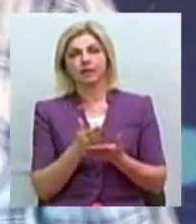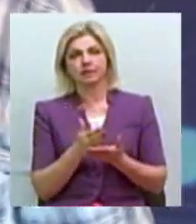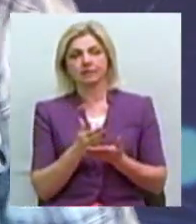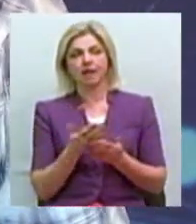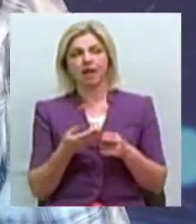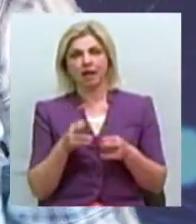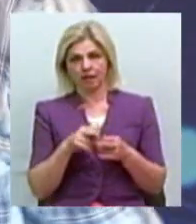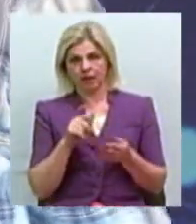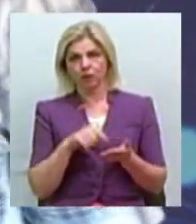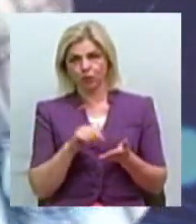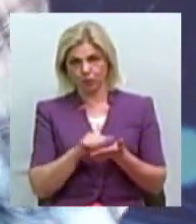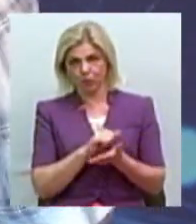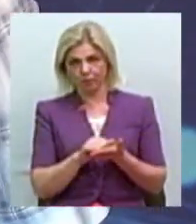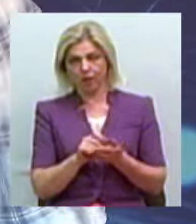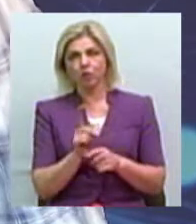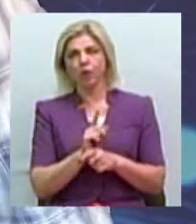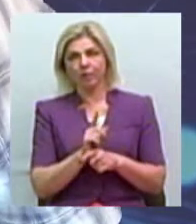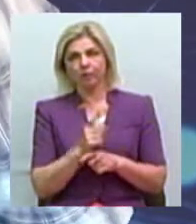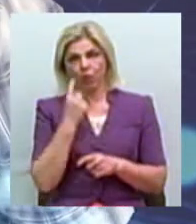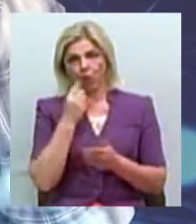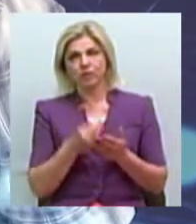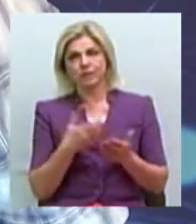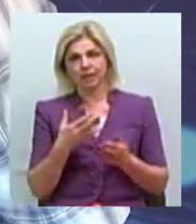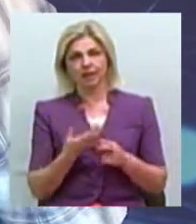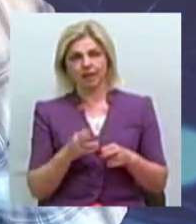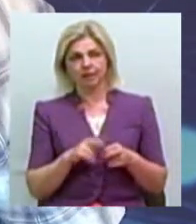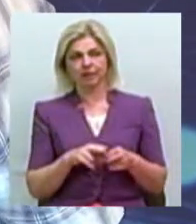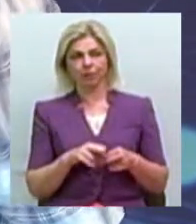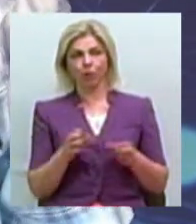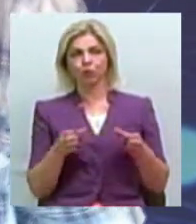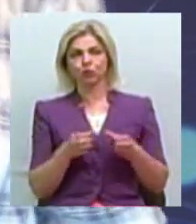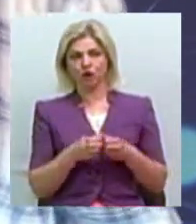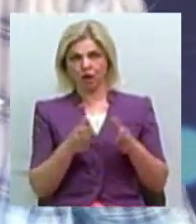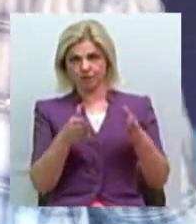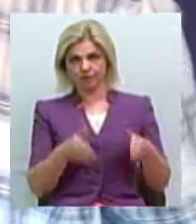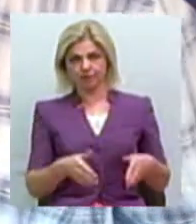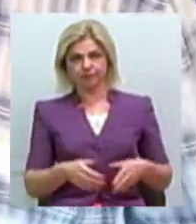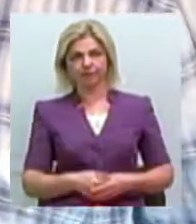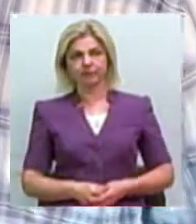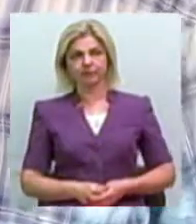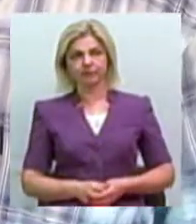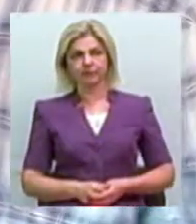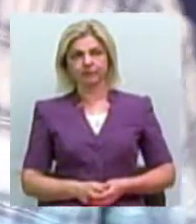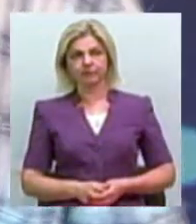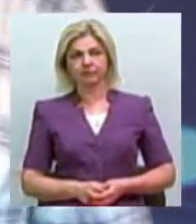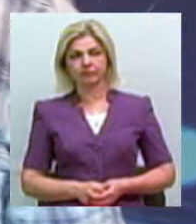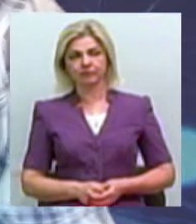эти документы, в смысле нормативная оценка этого участка. Принцип